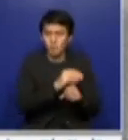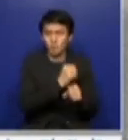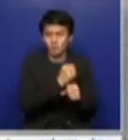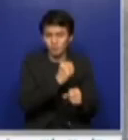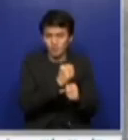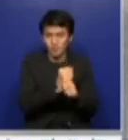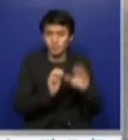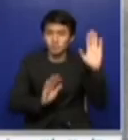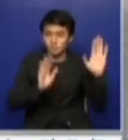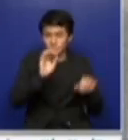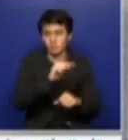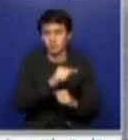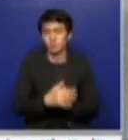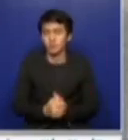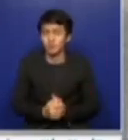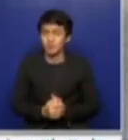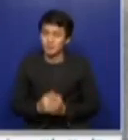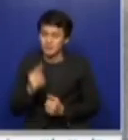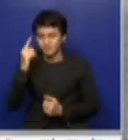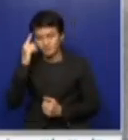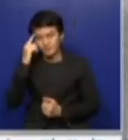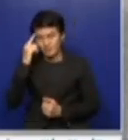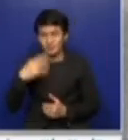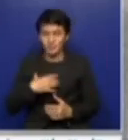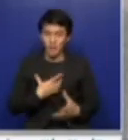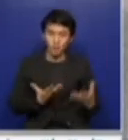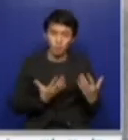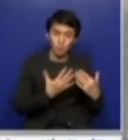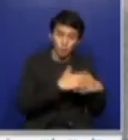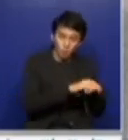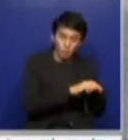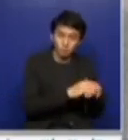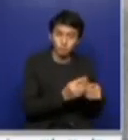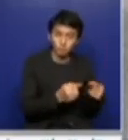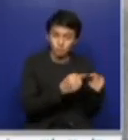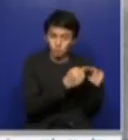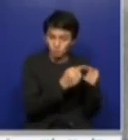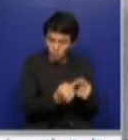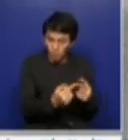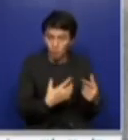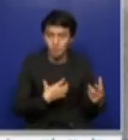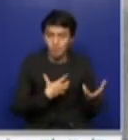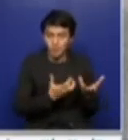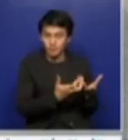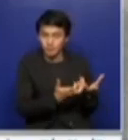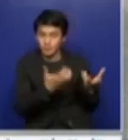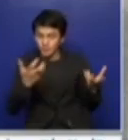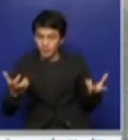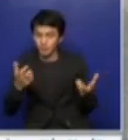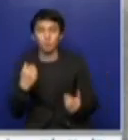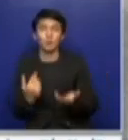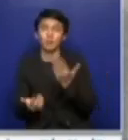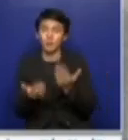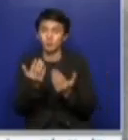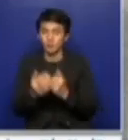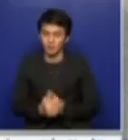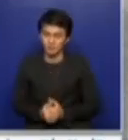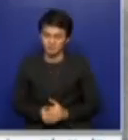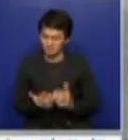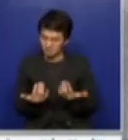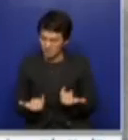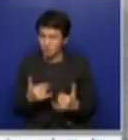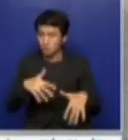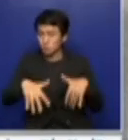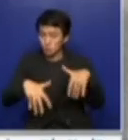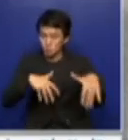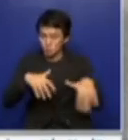เรียนว่าประชาชนเฝ้าติดตามการอภิปรายในวันนี้อย่างใกล้ชิดว่าพรรคการเมืองแต่ละพรร